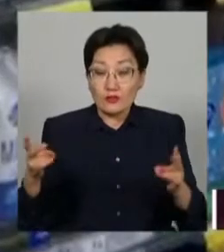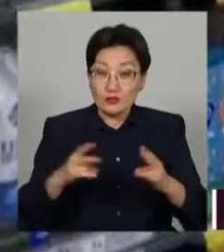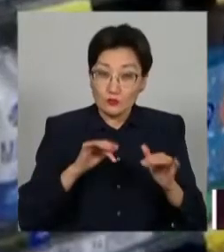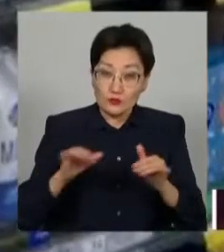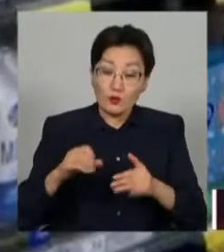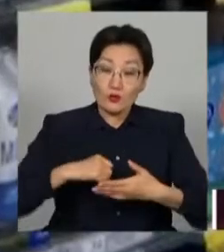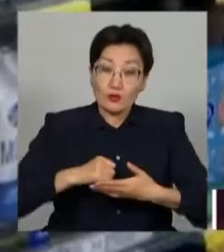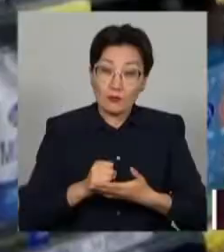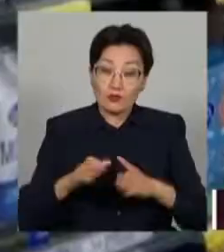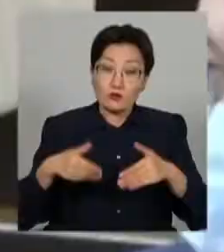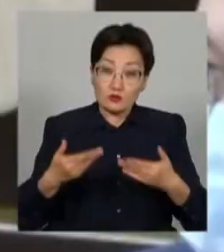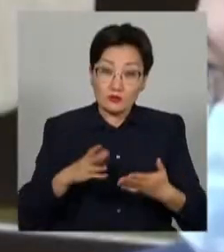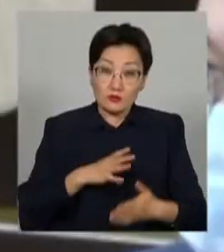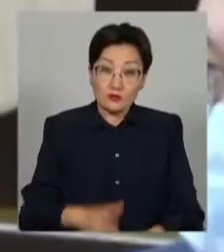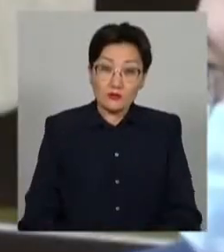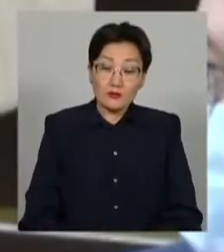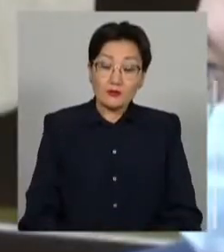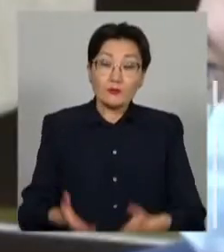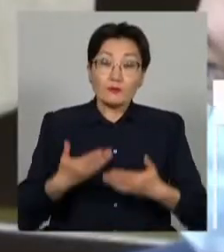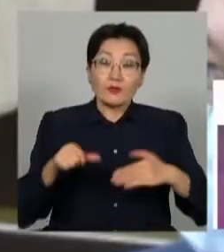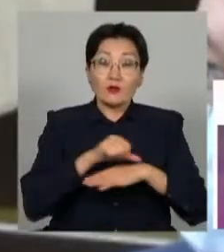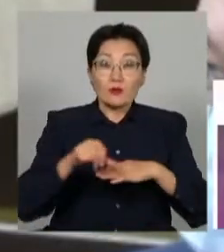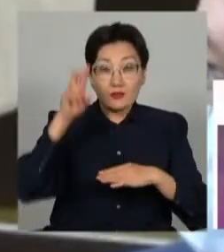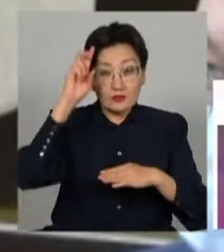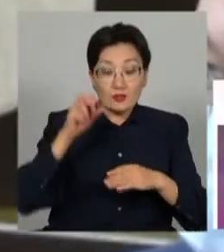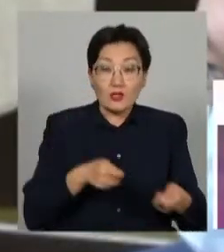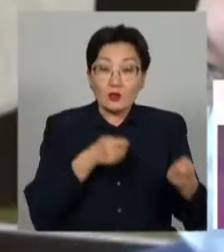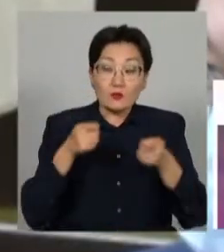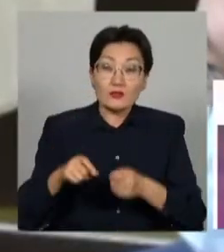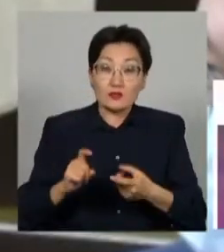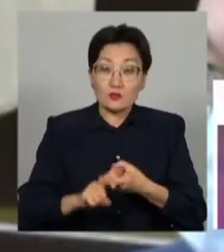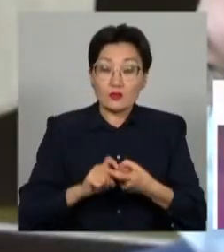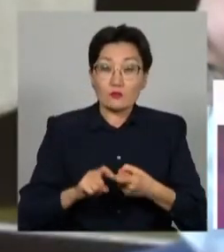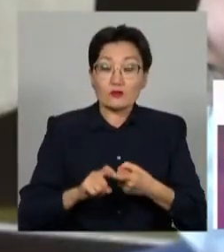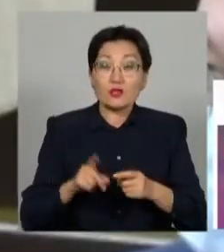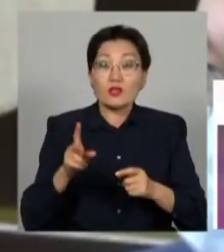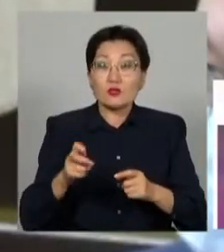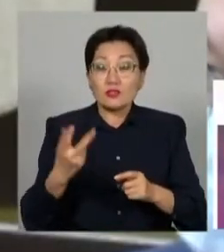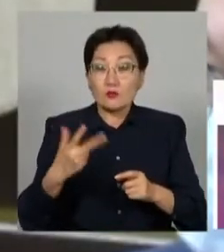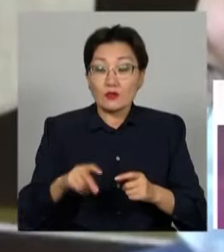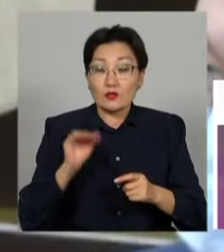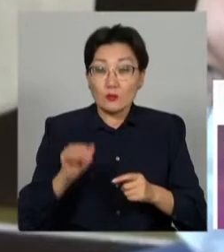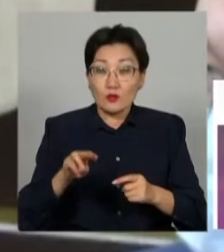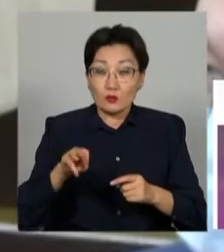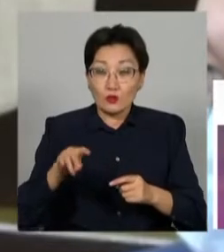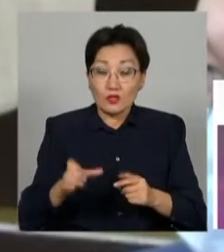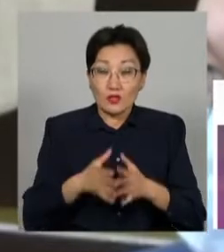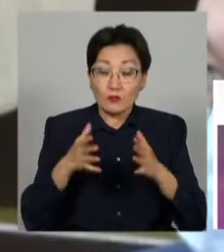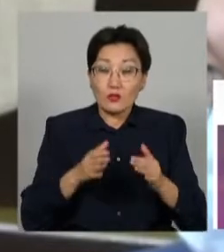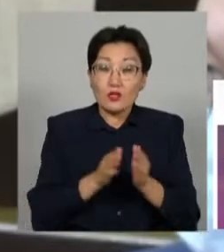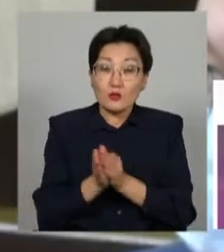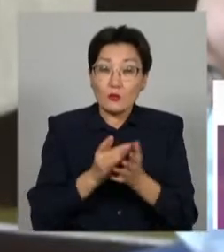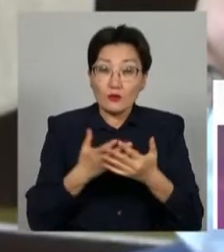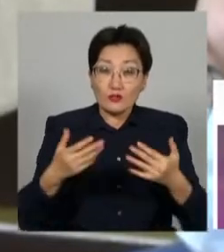шаралар қабылдауды ұсынды. Біз әлі де импортқа тәуелдіміз. Елімізге жылына 230 мың тоннадан астам бау-бақша